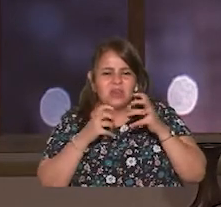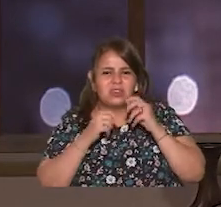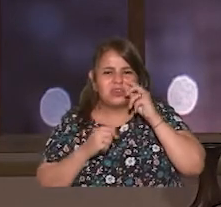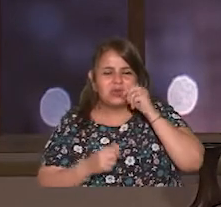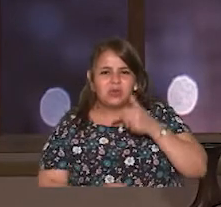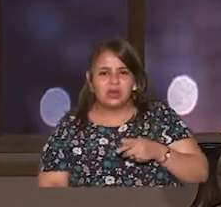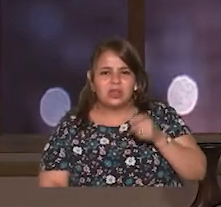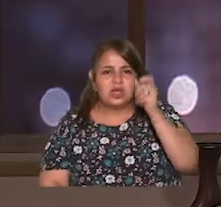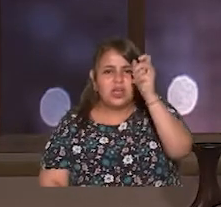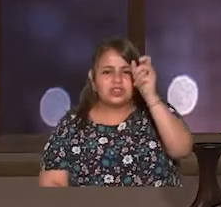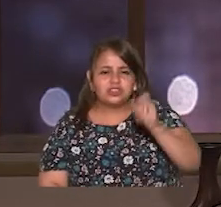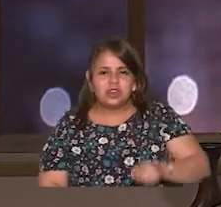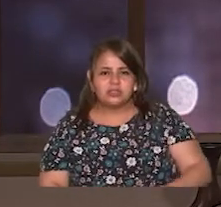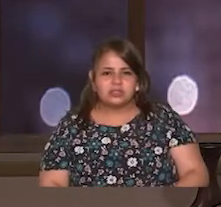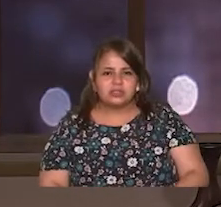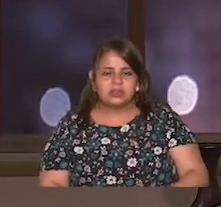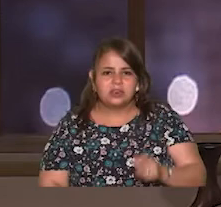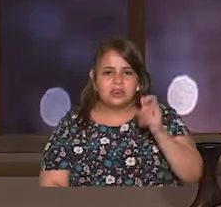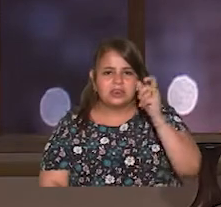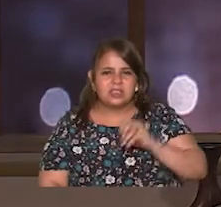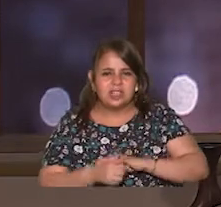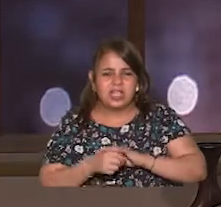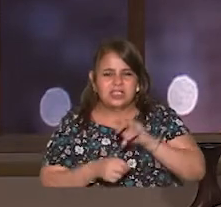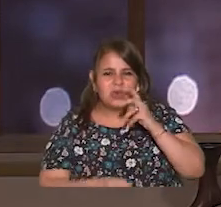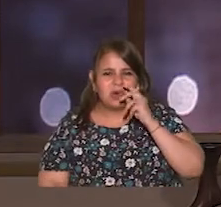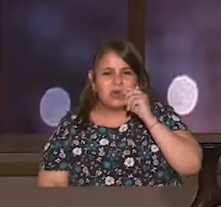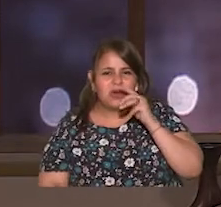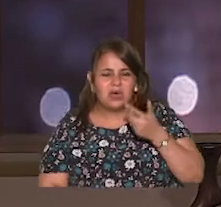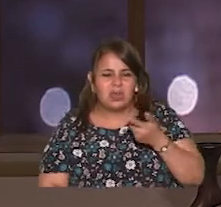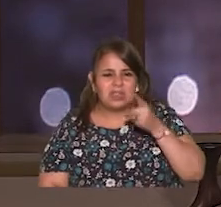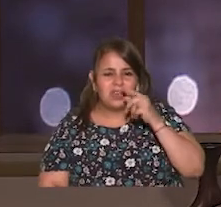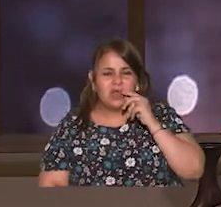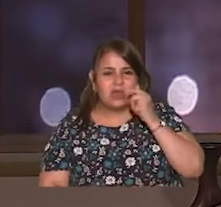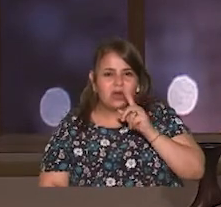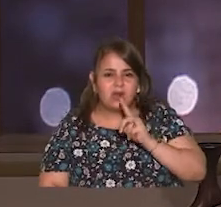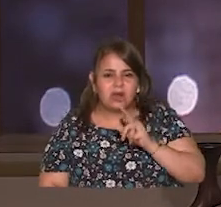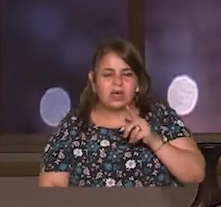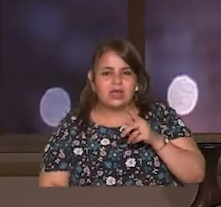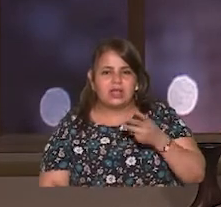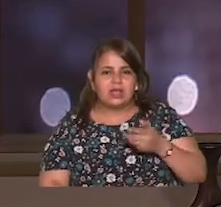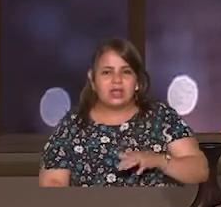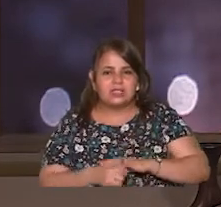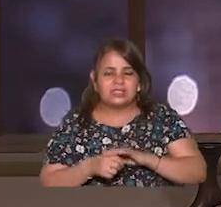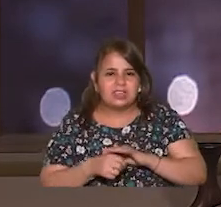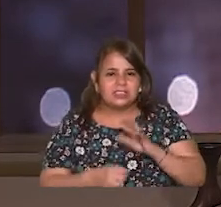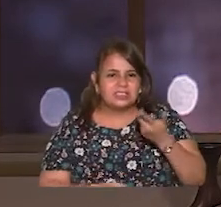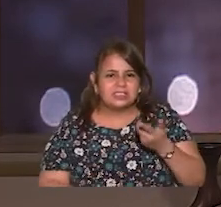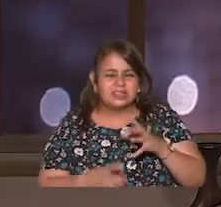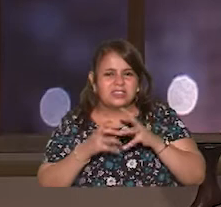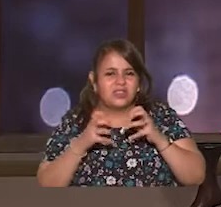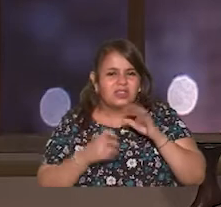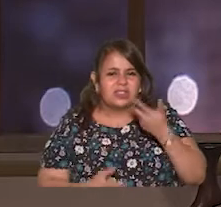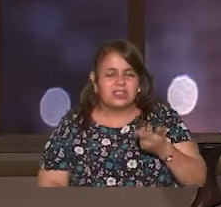الإنسان اللي حاسس لا أنا راجل، يا ترى أنت راجل صفاتك إيه؟ النهاردة هنعرف إيه